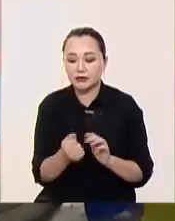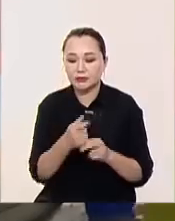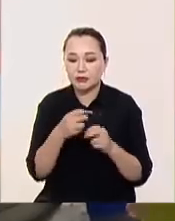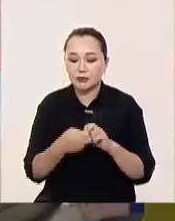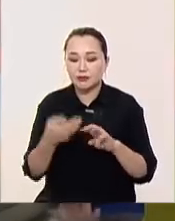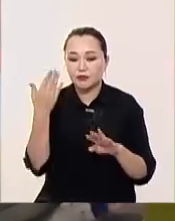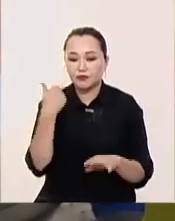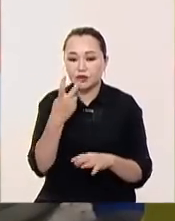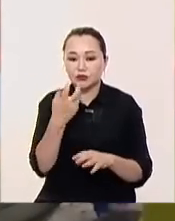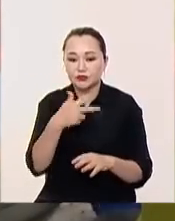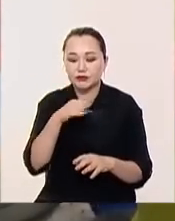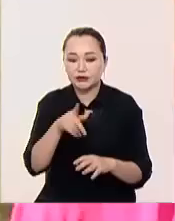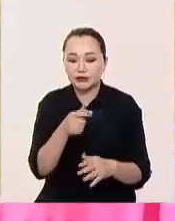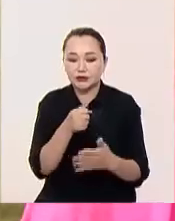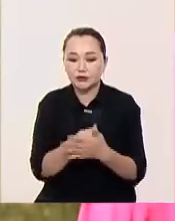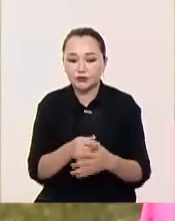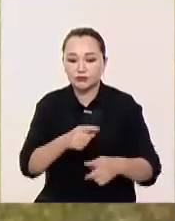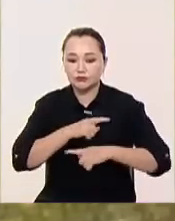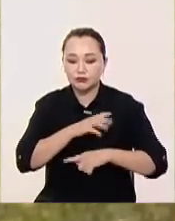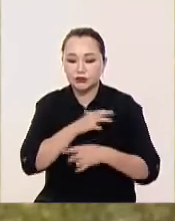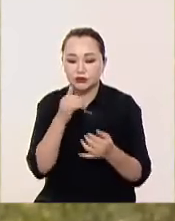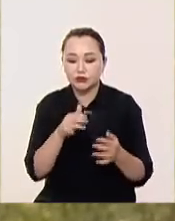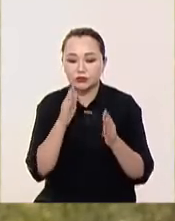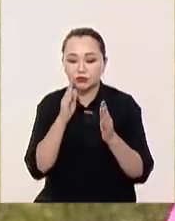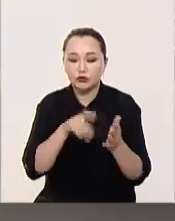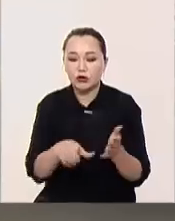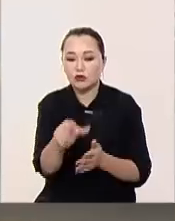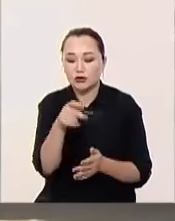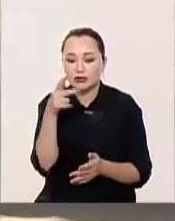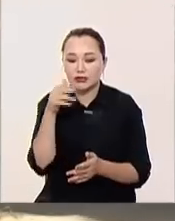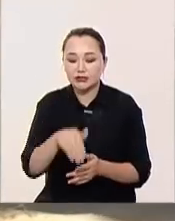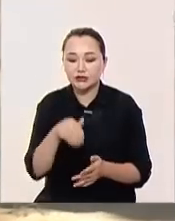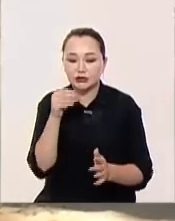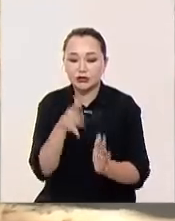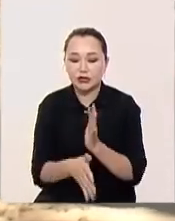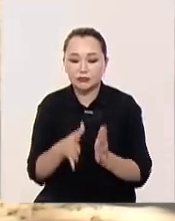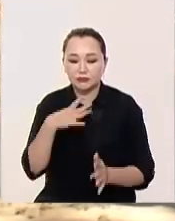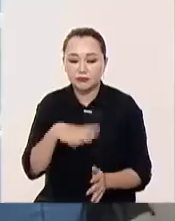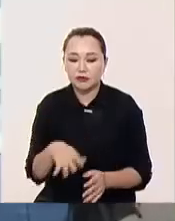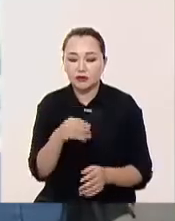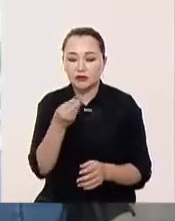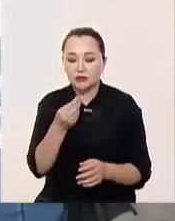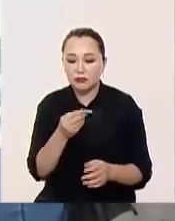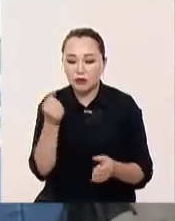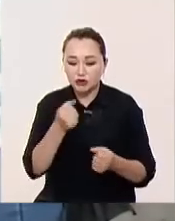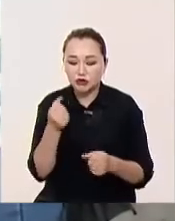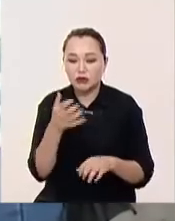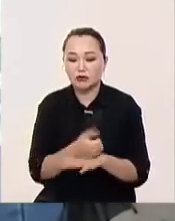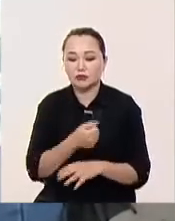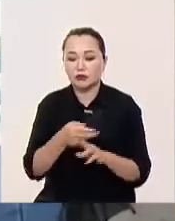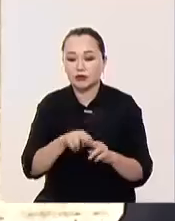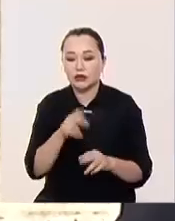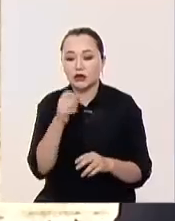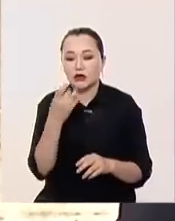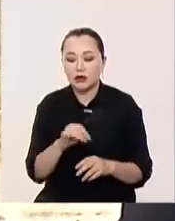дейін қалаға 230 теңгемен жететін ел енді жолға күнделікті кемі 3000 теңге жұмсауға мәжбүр. Оның өзі көлік табылған кезде, дейді қарайлықтар,